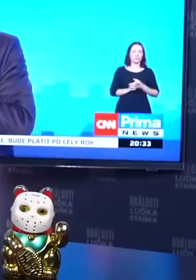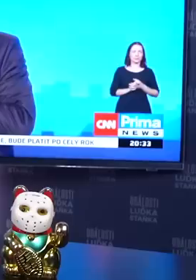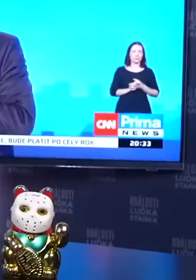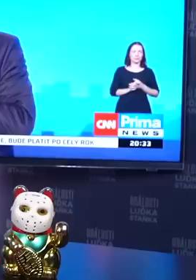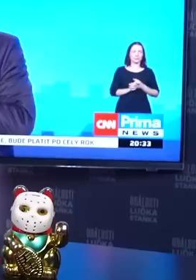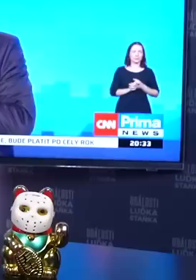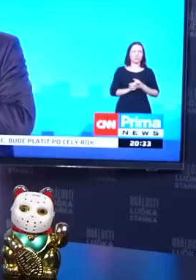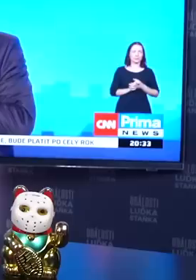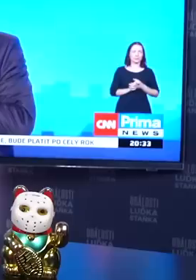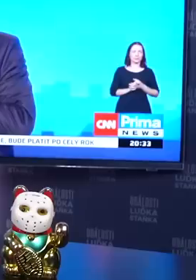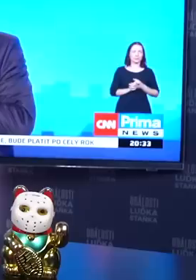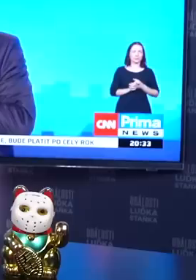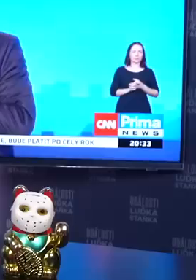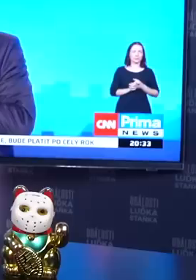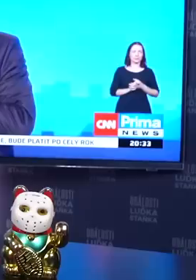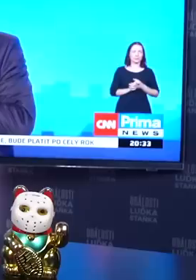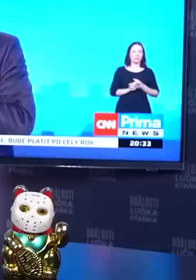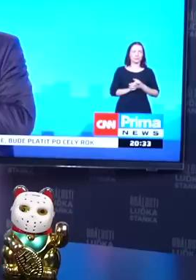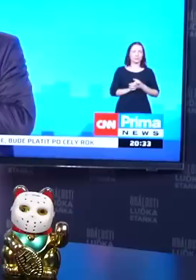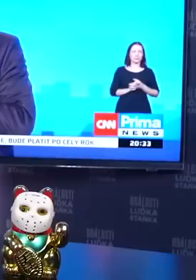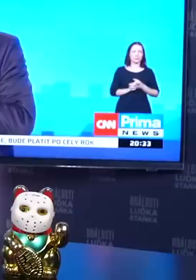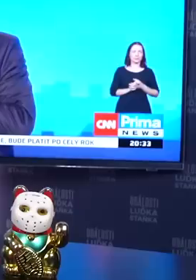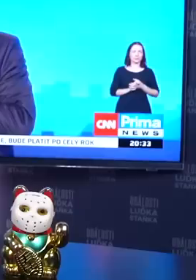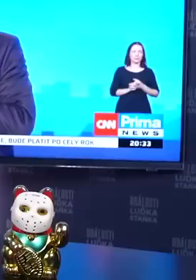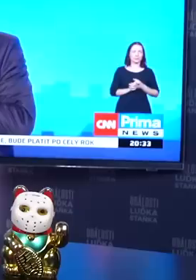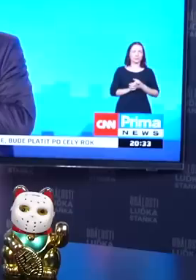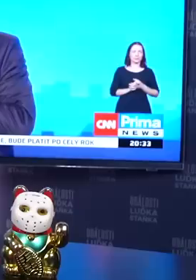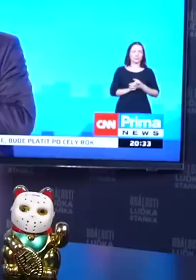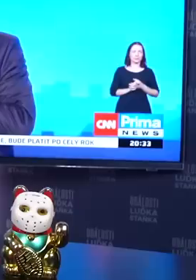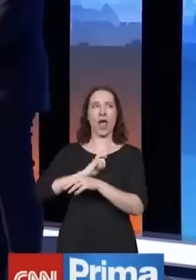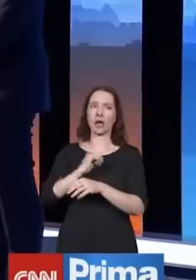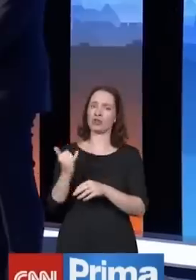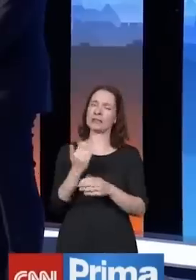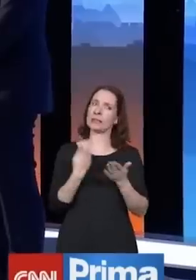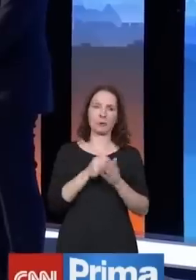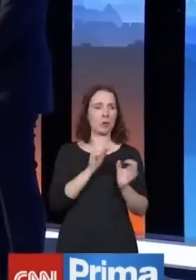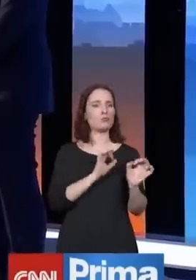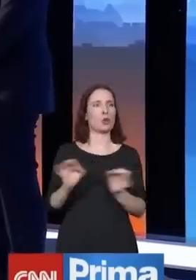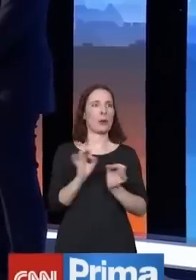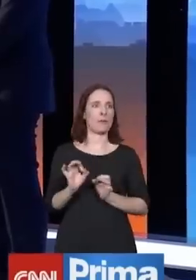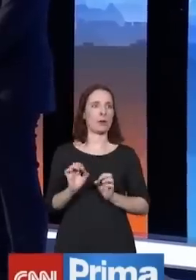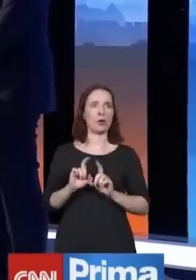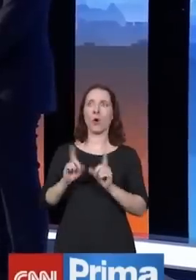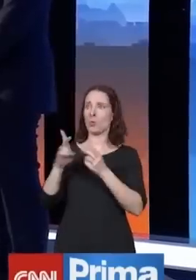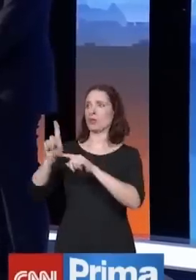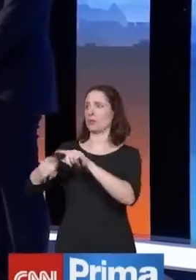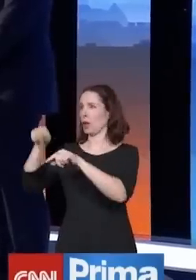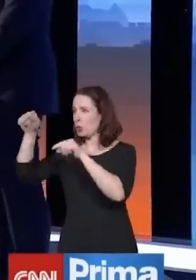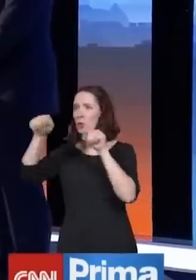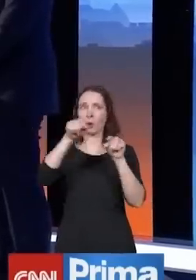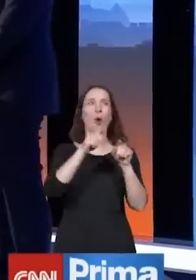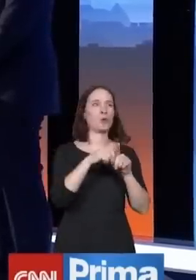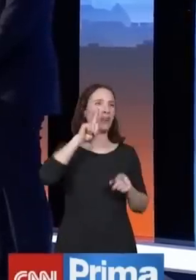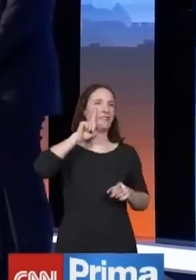A nejde se moc divit, když se podíváte, jakou tam za sebou měl podporu. protože když jsi připraven, nebudeš překvapen. To